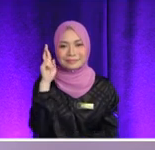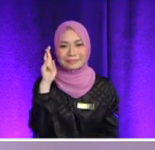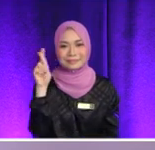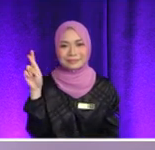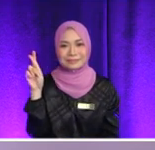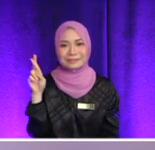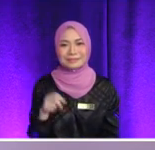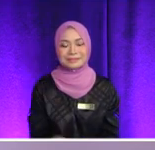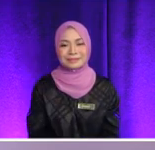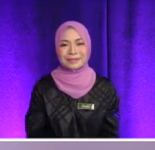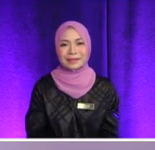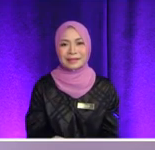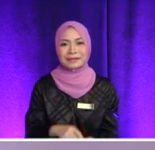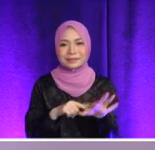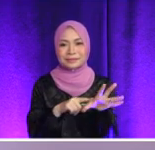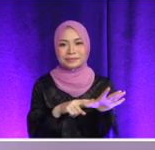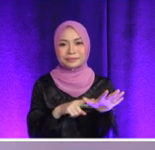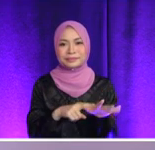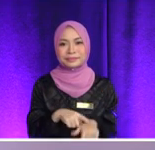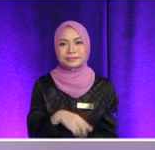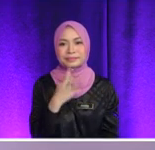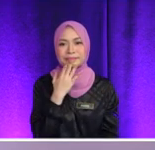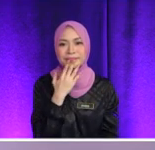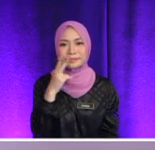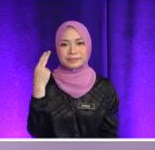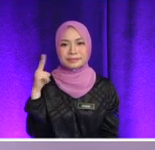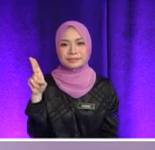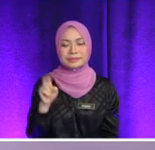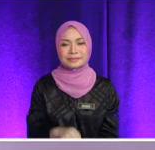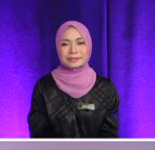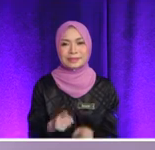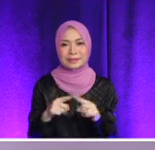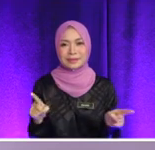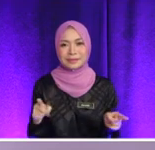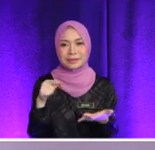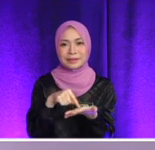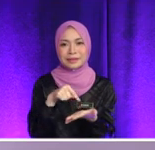daun-daun tuh warna apa warna hijau warna hijau warna kuning macam